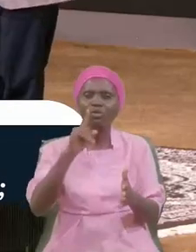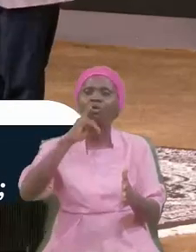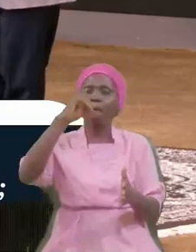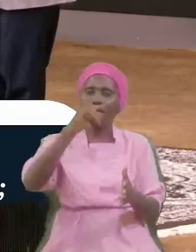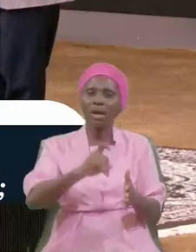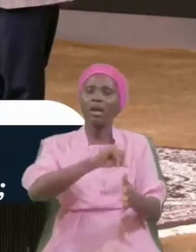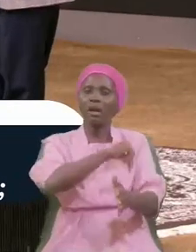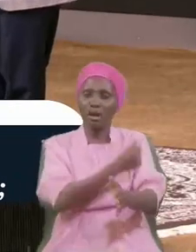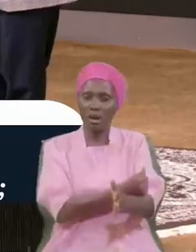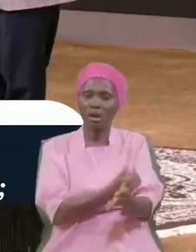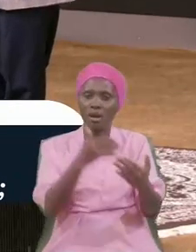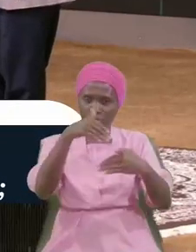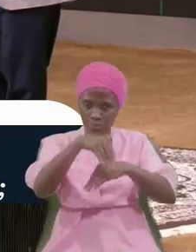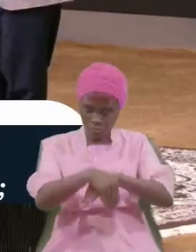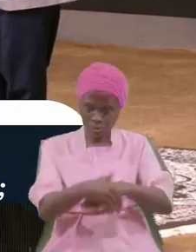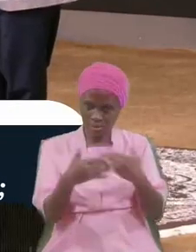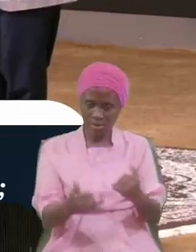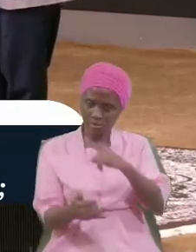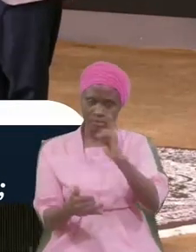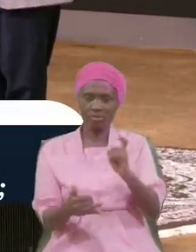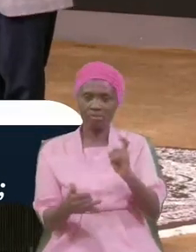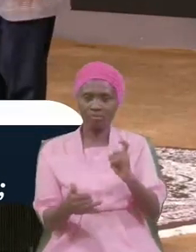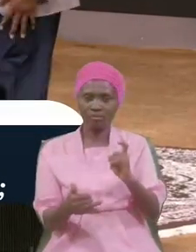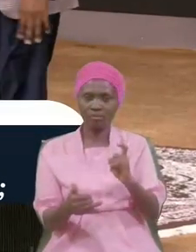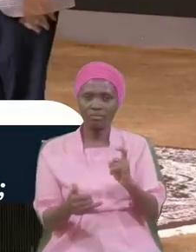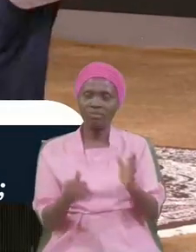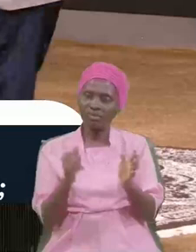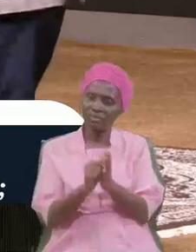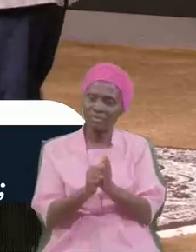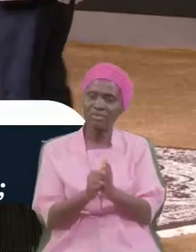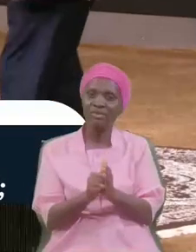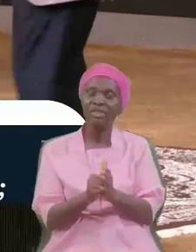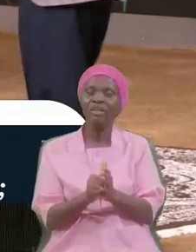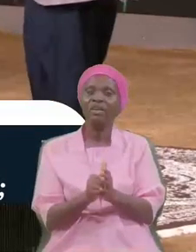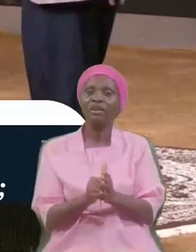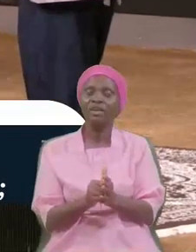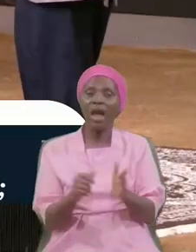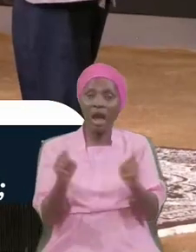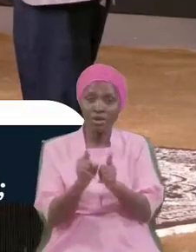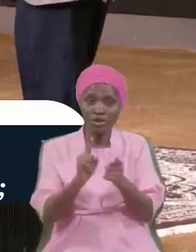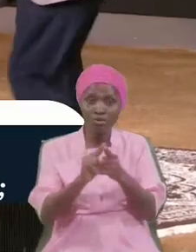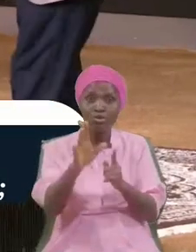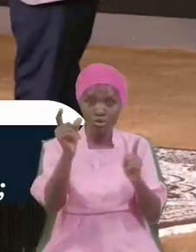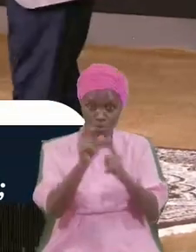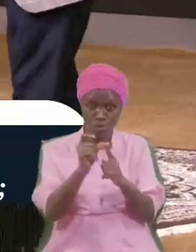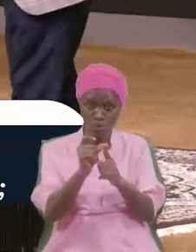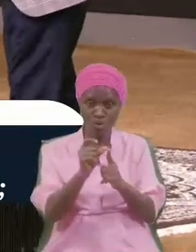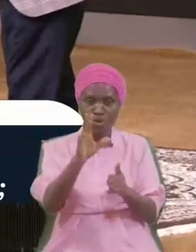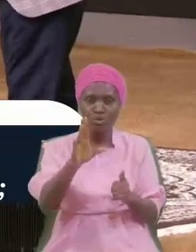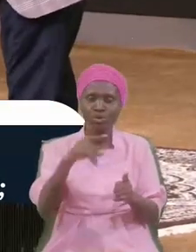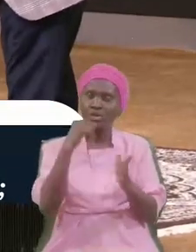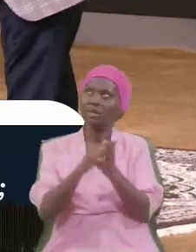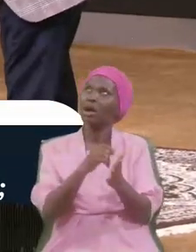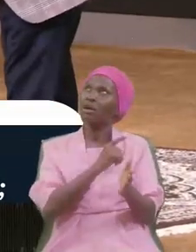ce soir? Ceci, c'est moi. Et selon ta parole, ceci, voici ce que je